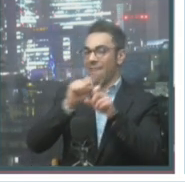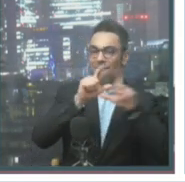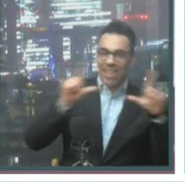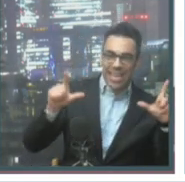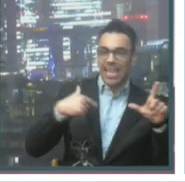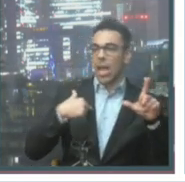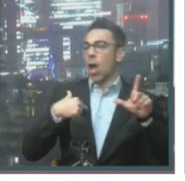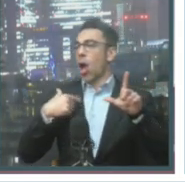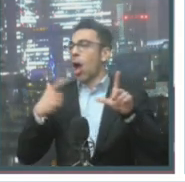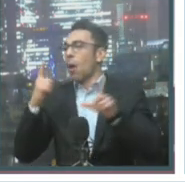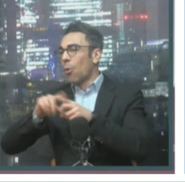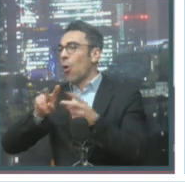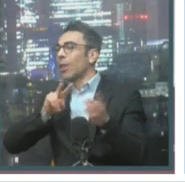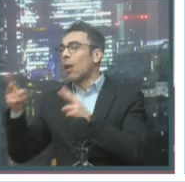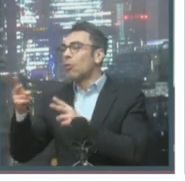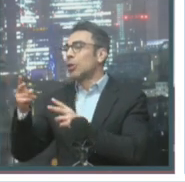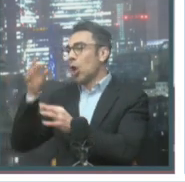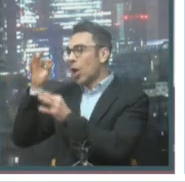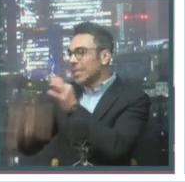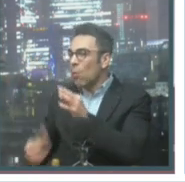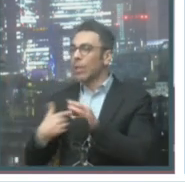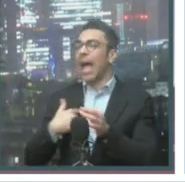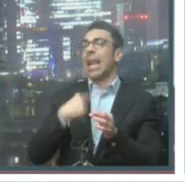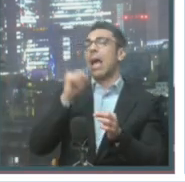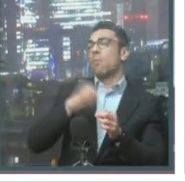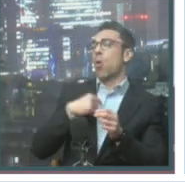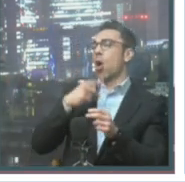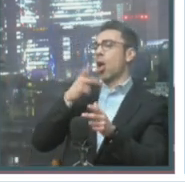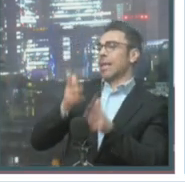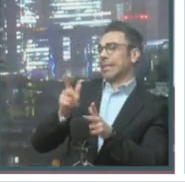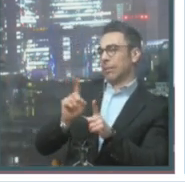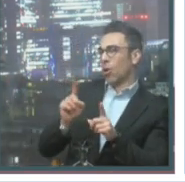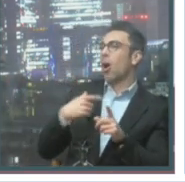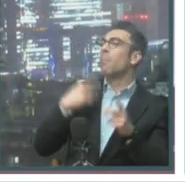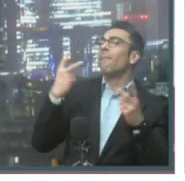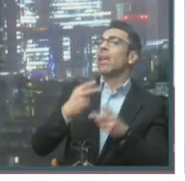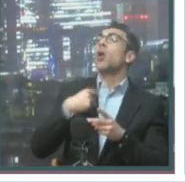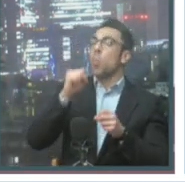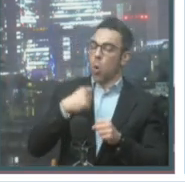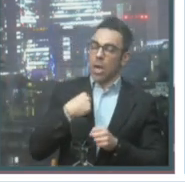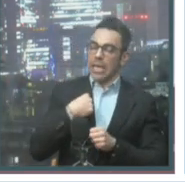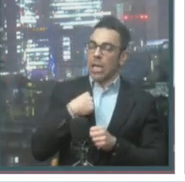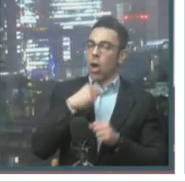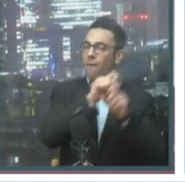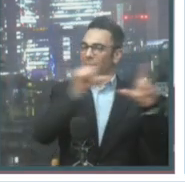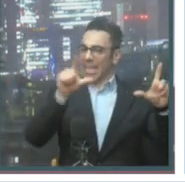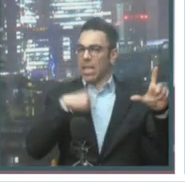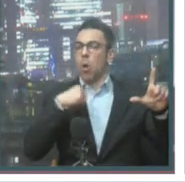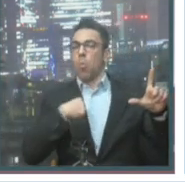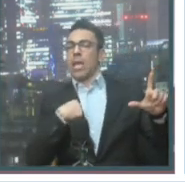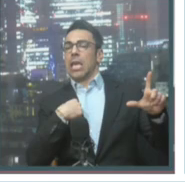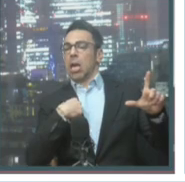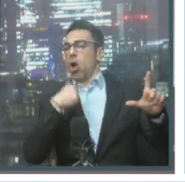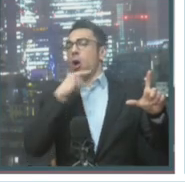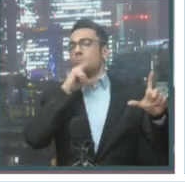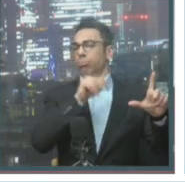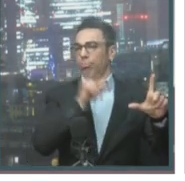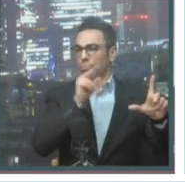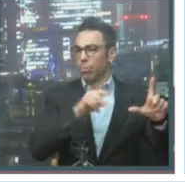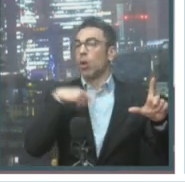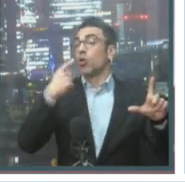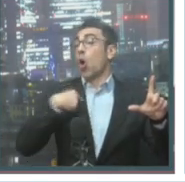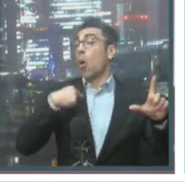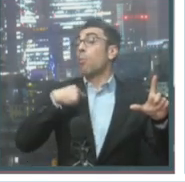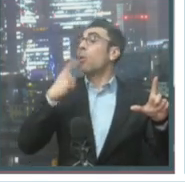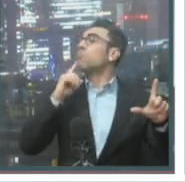video fare la traduzione simultanea ecco in questo punto ne parlo io che per vedi il video poi torniamo su di voi nel momento in cui